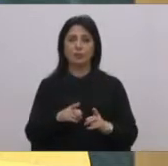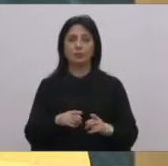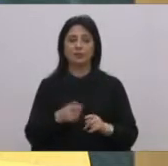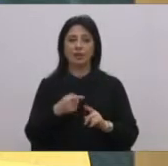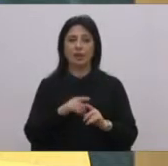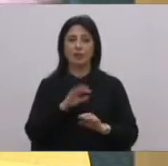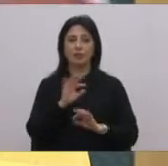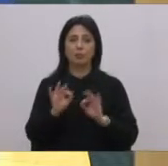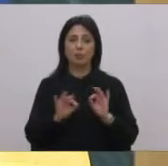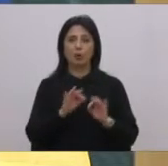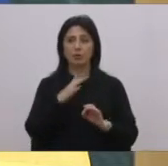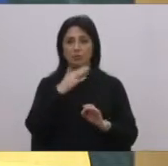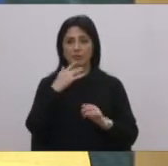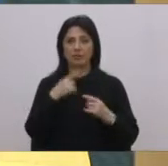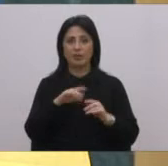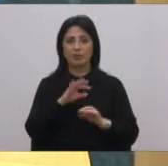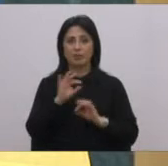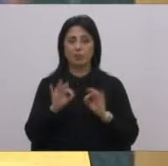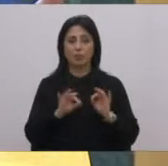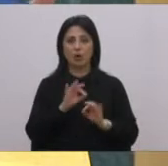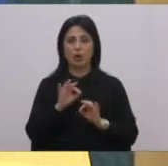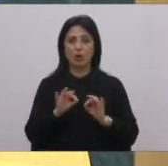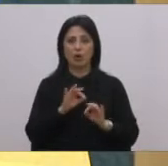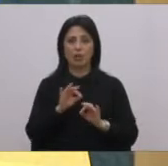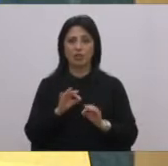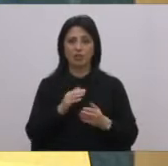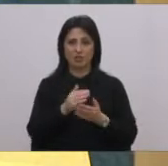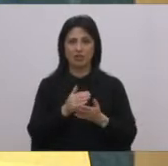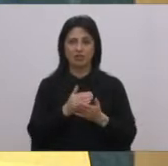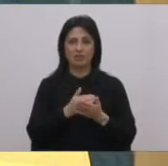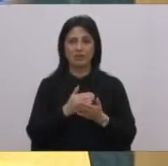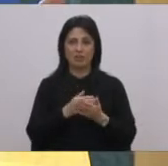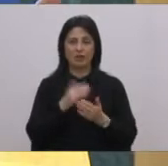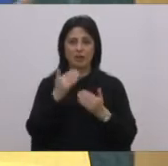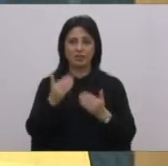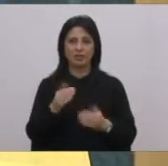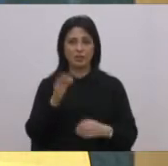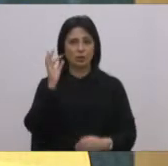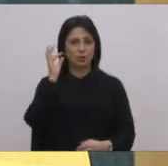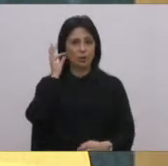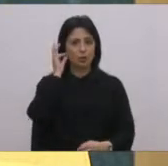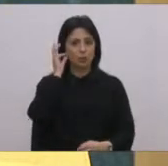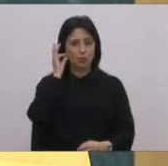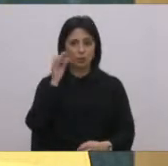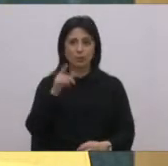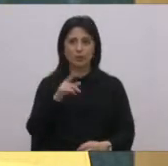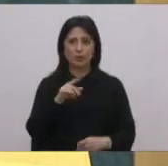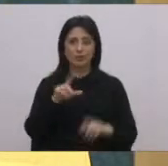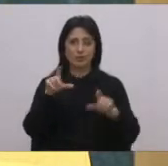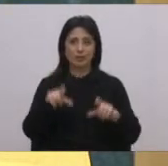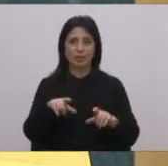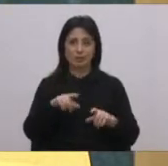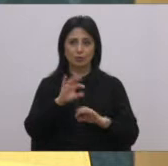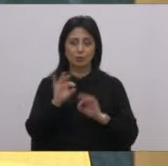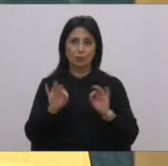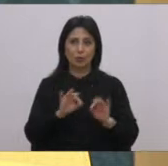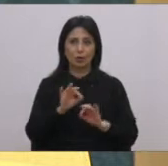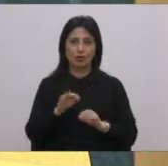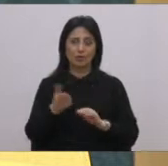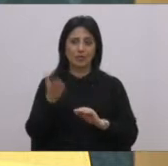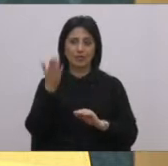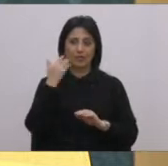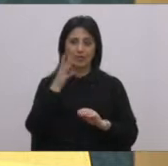ამ პროექტებში, ბევრ სხვა პროექტში არის გამოწვევებს განეკუთვნება ასევე ზუგდიდის სტადიონის პროექტი, რომელიც მოგეხსენებათ, რომ დიდი